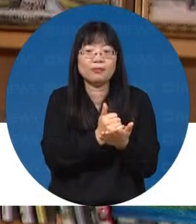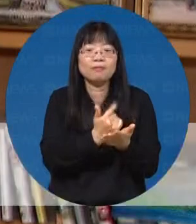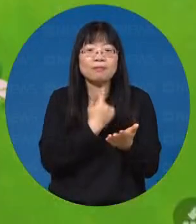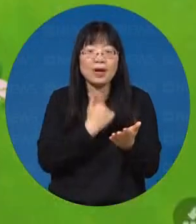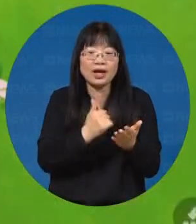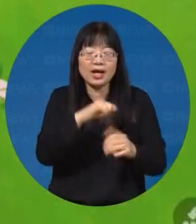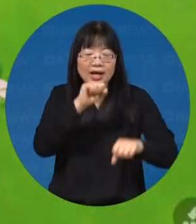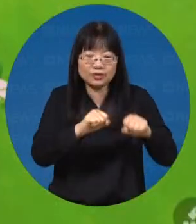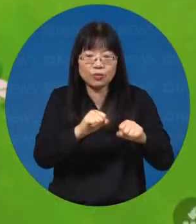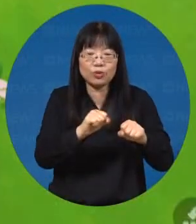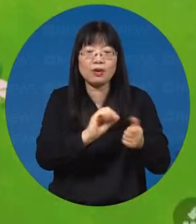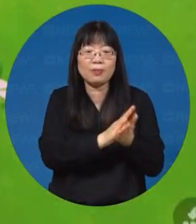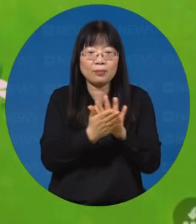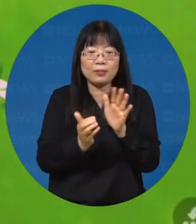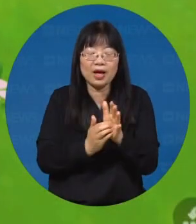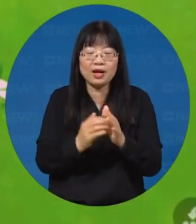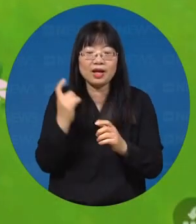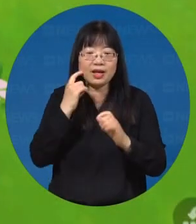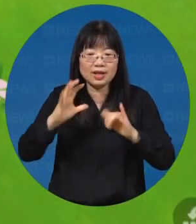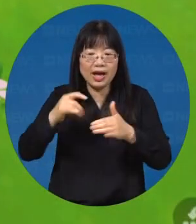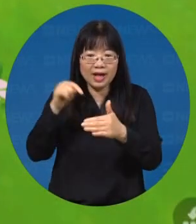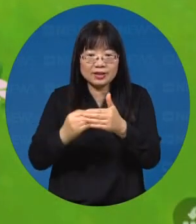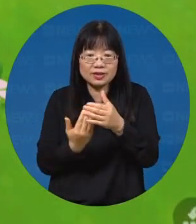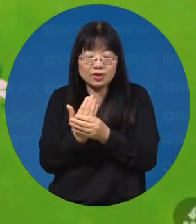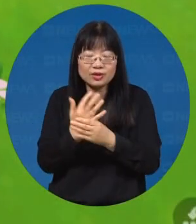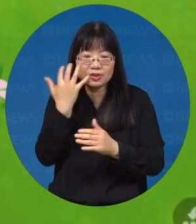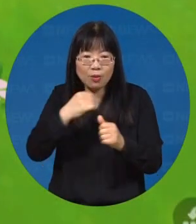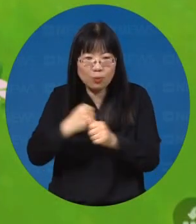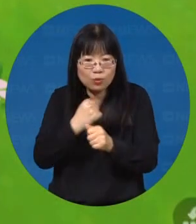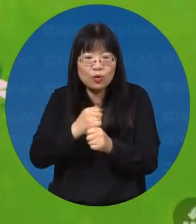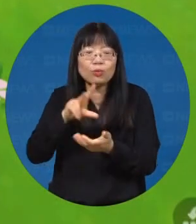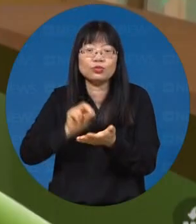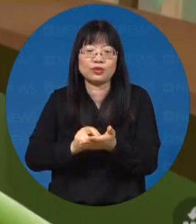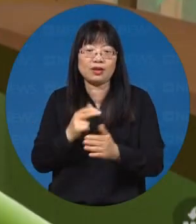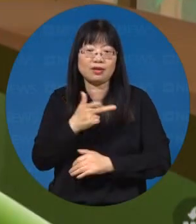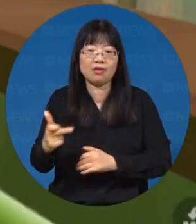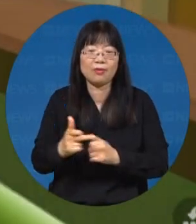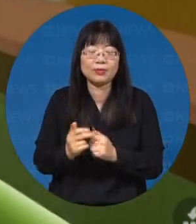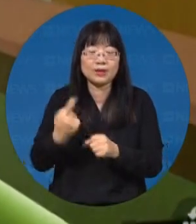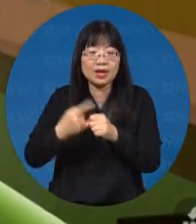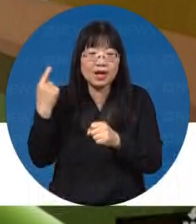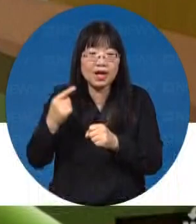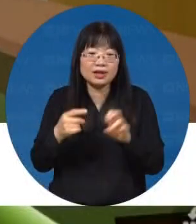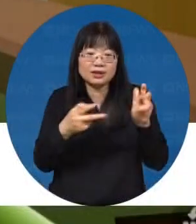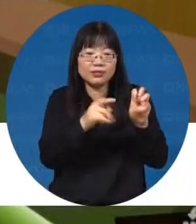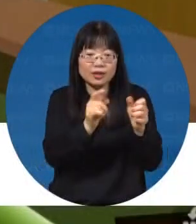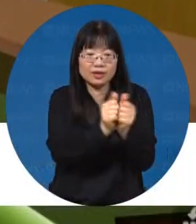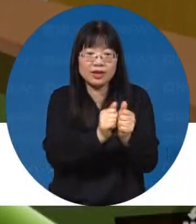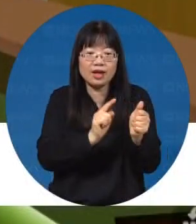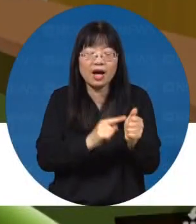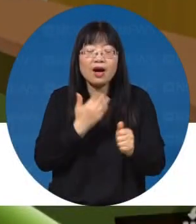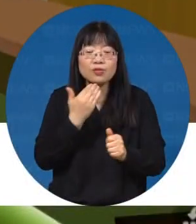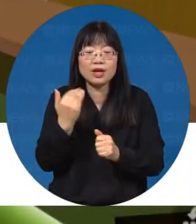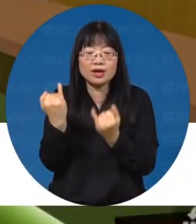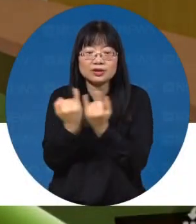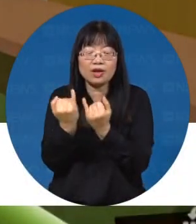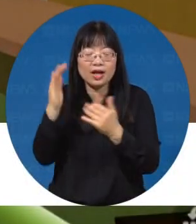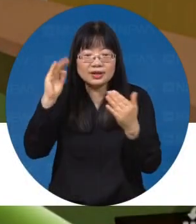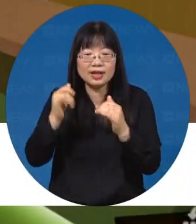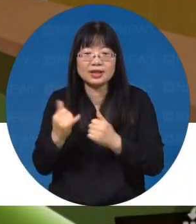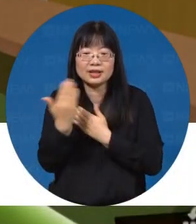되었습니다 메타버스 안에서 벌어지는 성폭력도 문제입니다 지난해 한 30대 남성은 9살